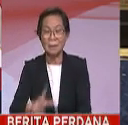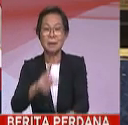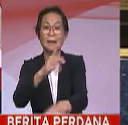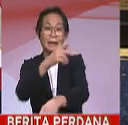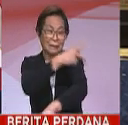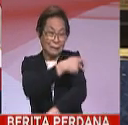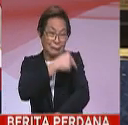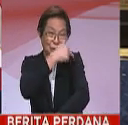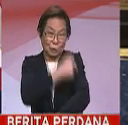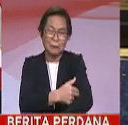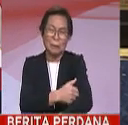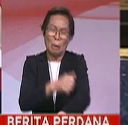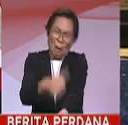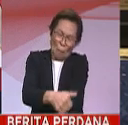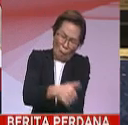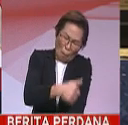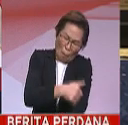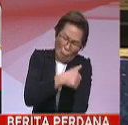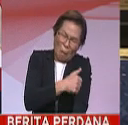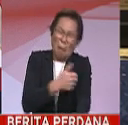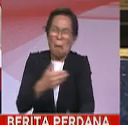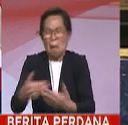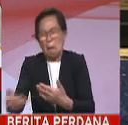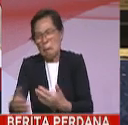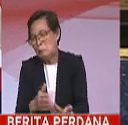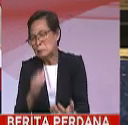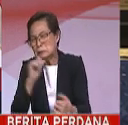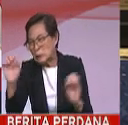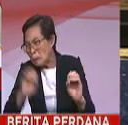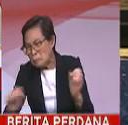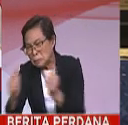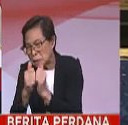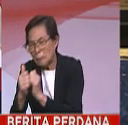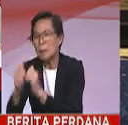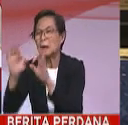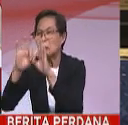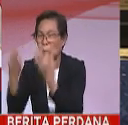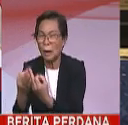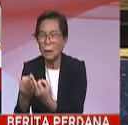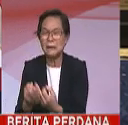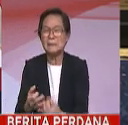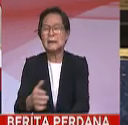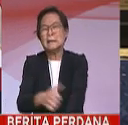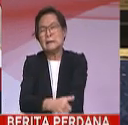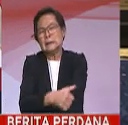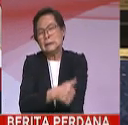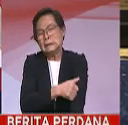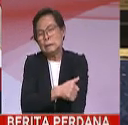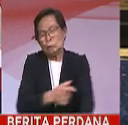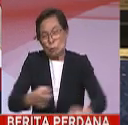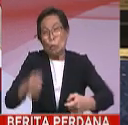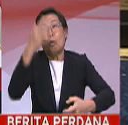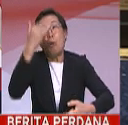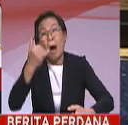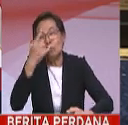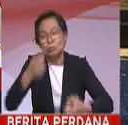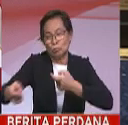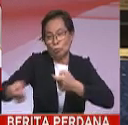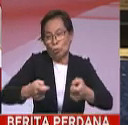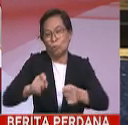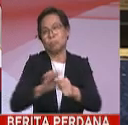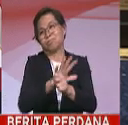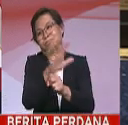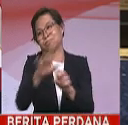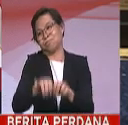mengorbankan masa bersama keluarga dan mengeluh bersendirian untuk mengawal penularan jangkitan COVID-19